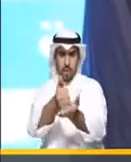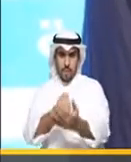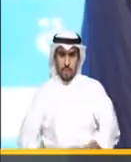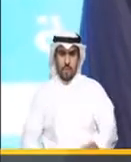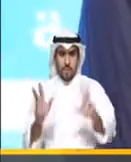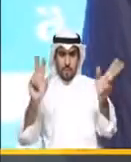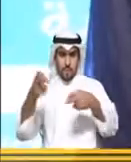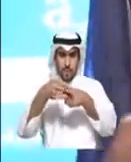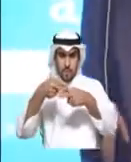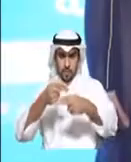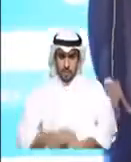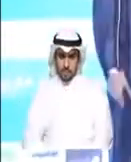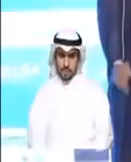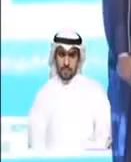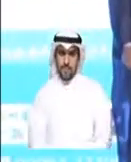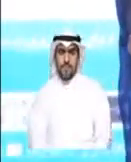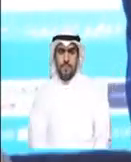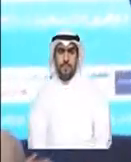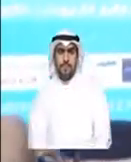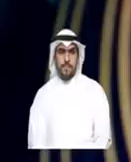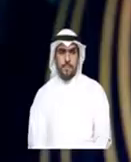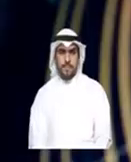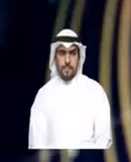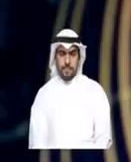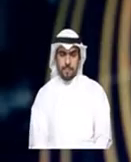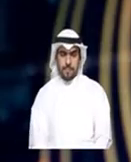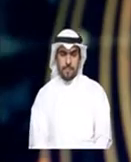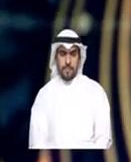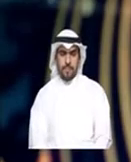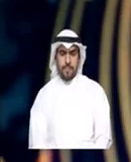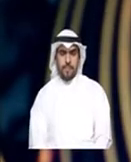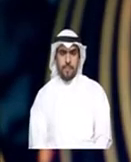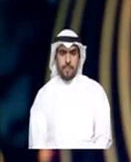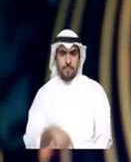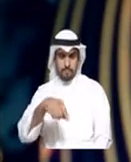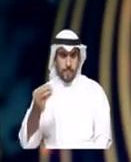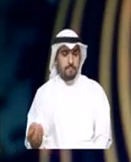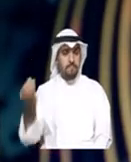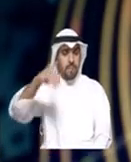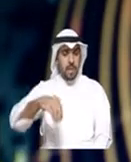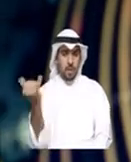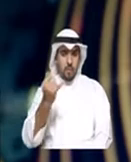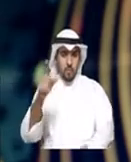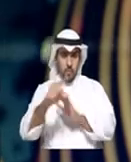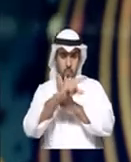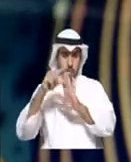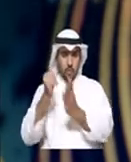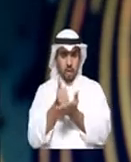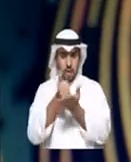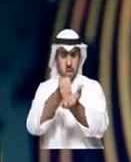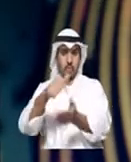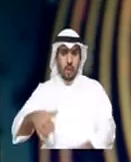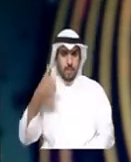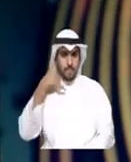المديني، تلفزيون دولة الكويت. إذن مشاهدينا، للمزيد حول هذا الموضوع ينضم إلينا عبر